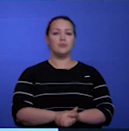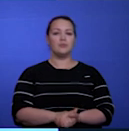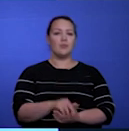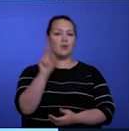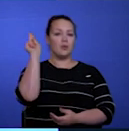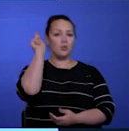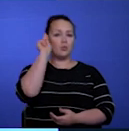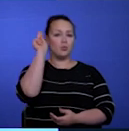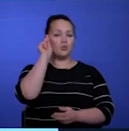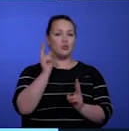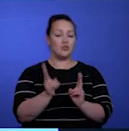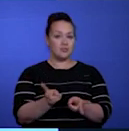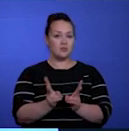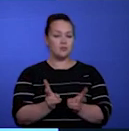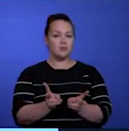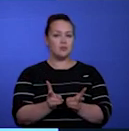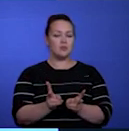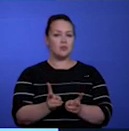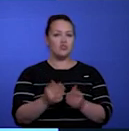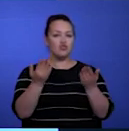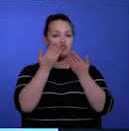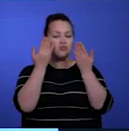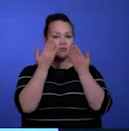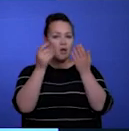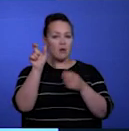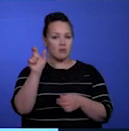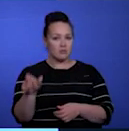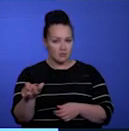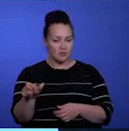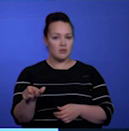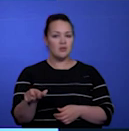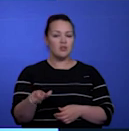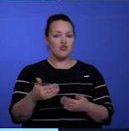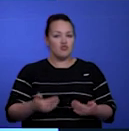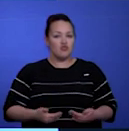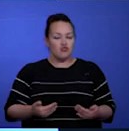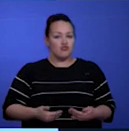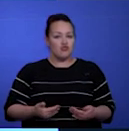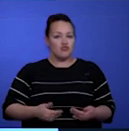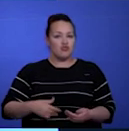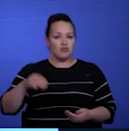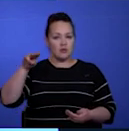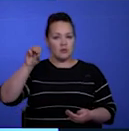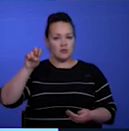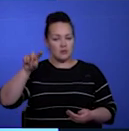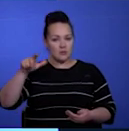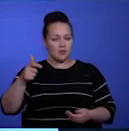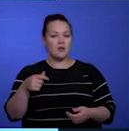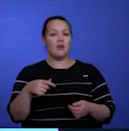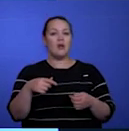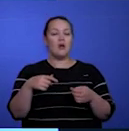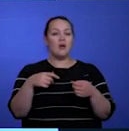учитель читатель житель покупать теле и